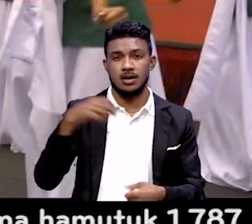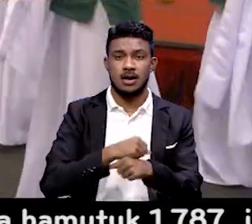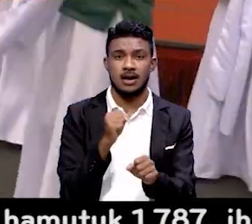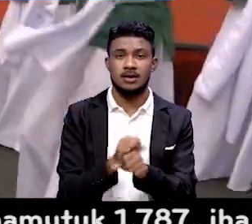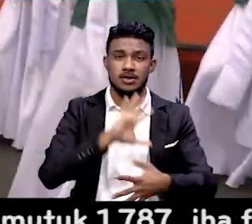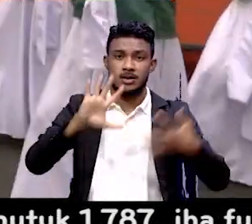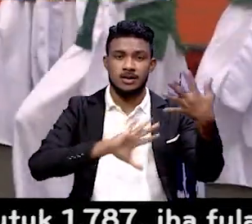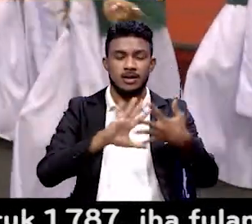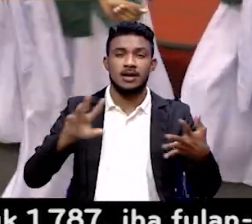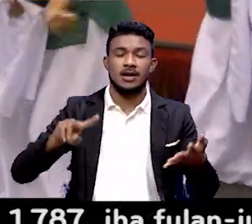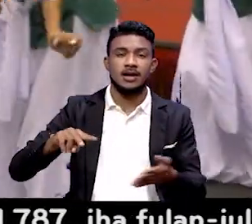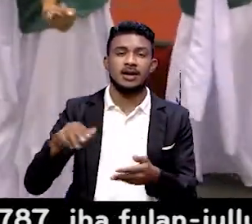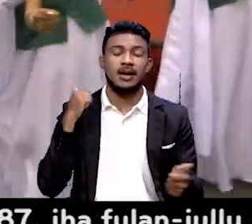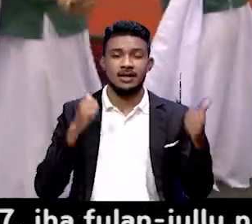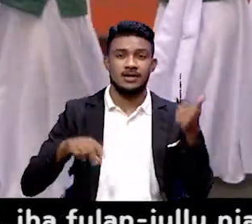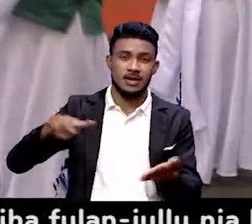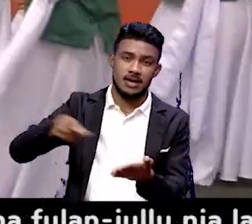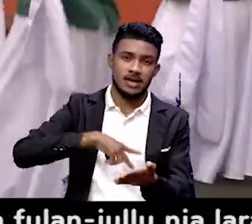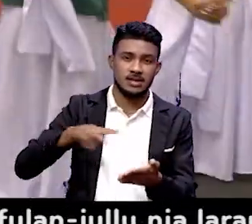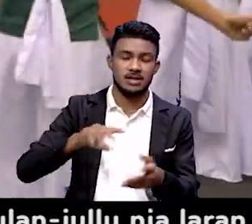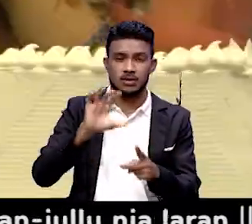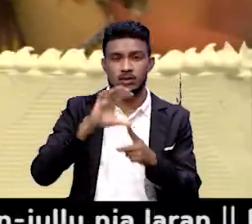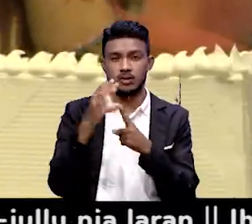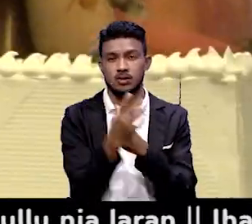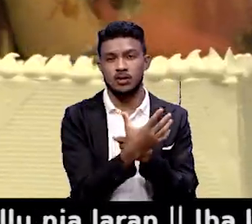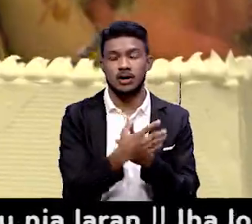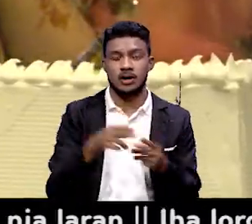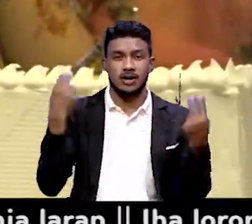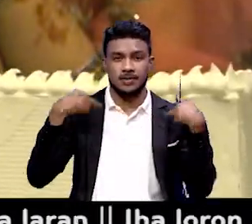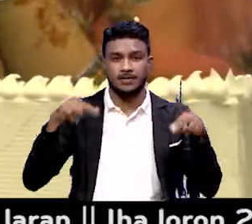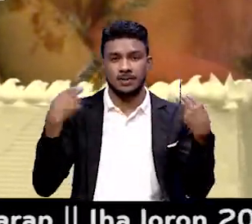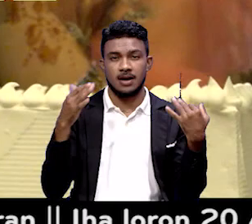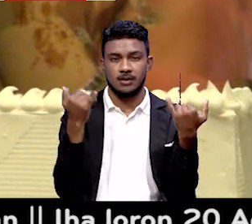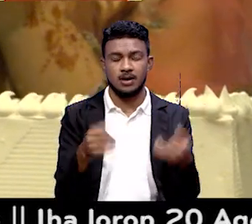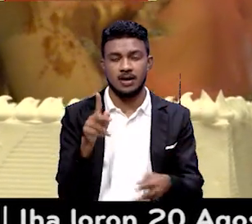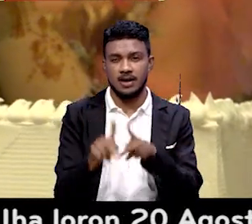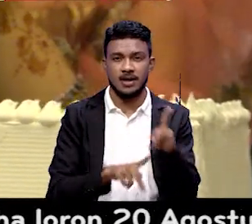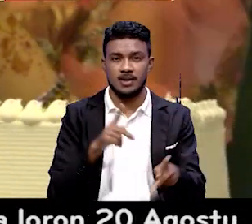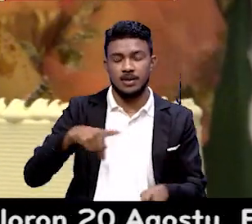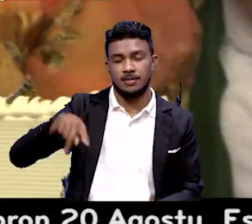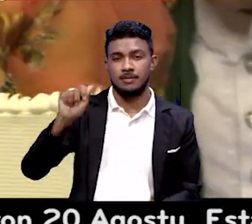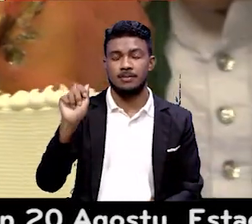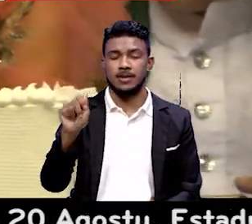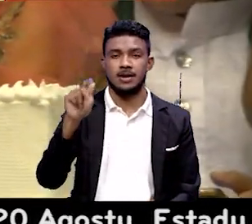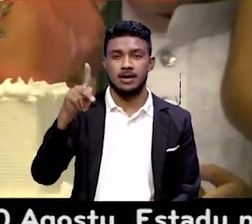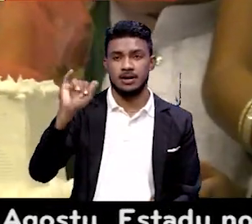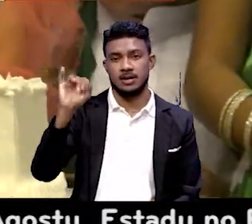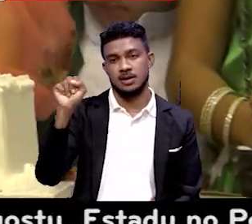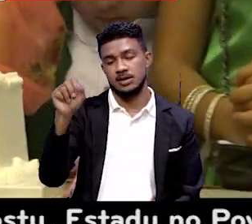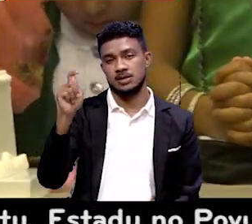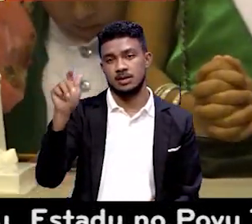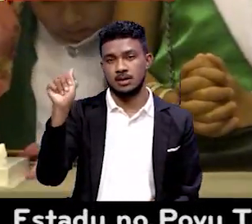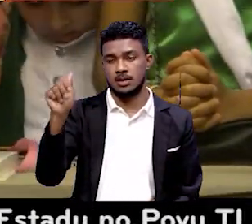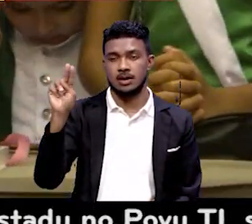atividade dansa kultural Pakistaun kanta no seluktam. Dadaun ne komunidade Pakistaun nebe hela iha Timor Leste